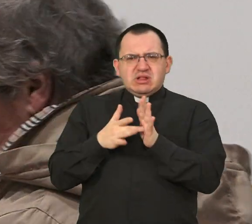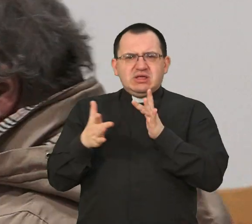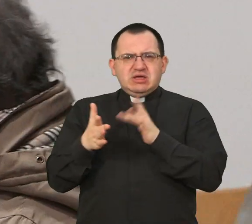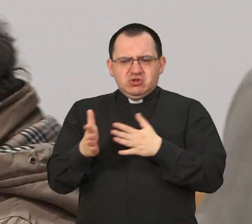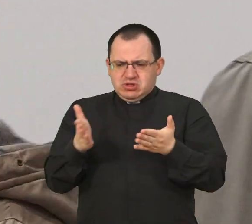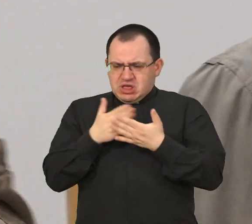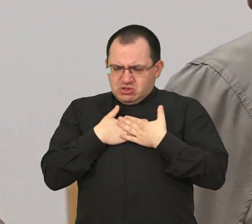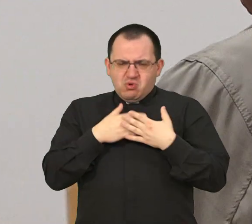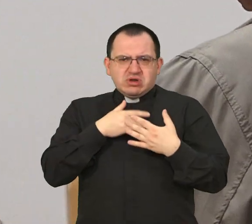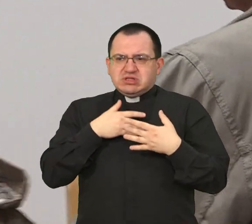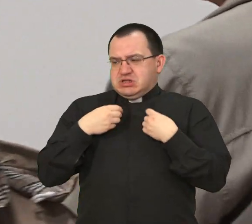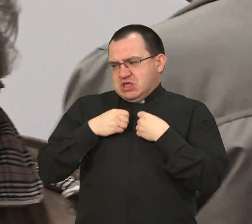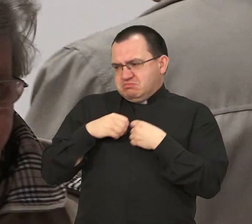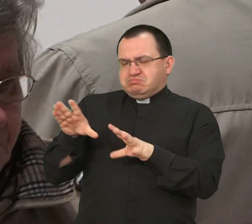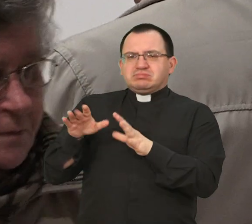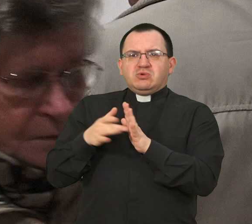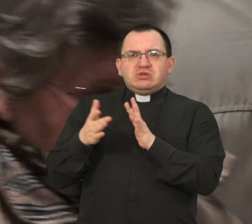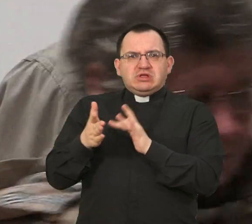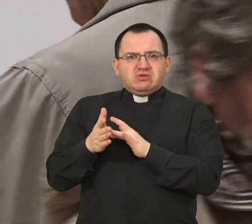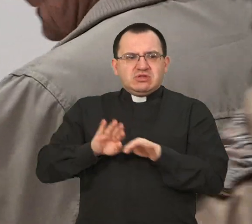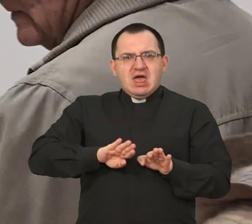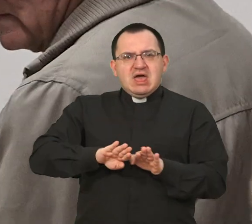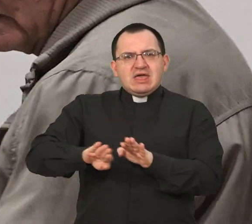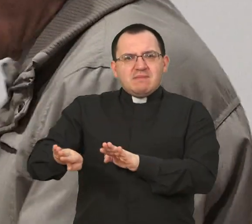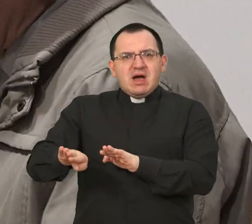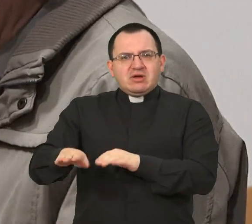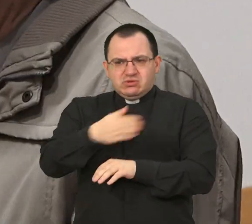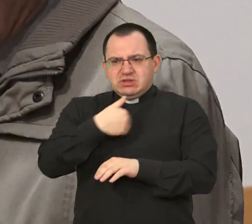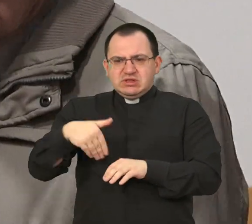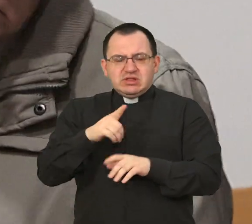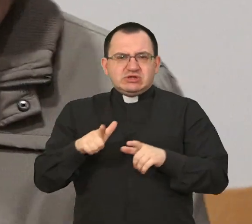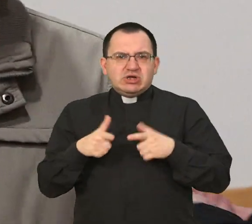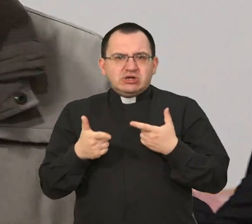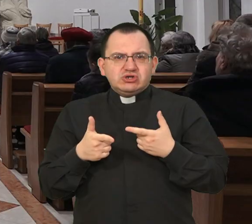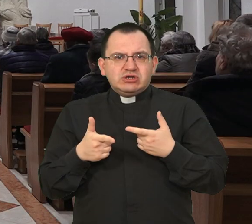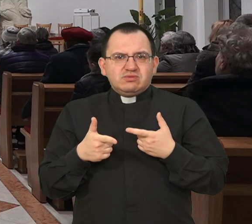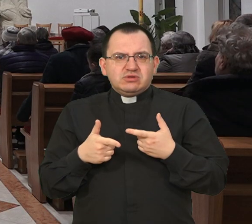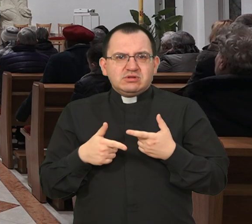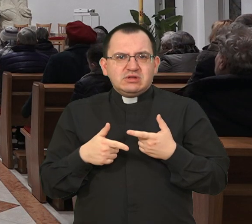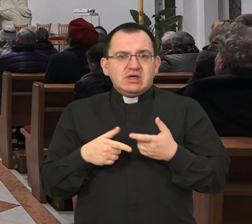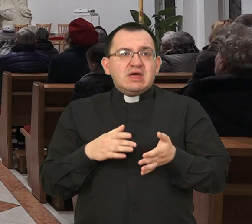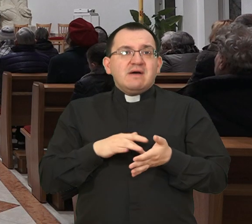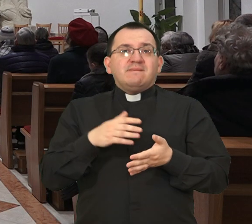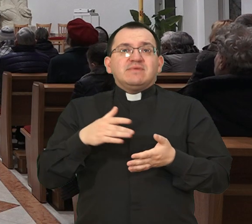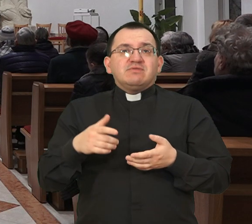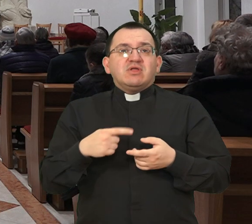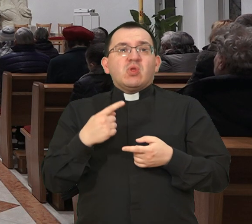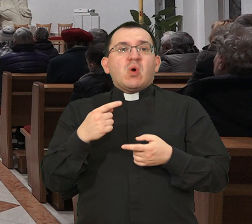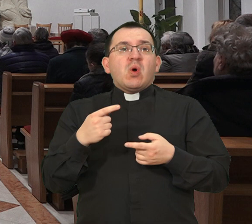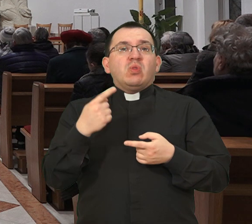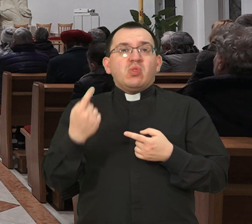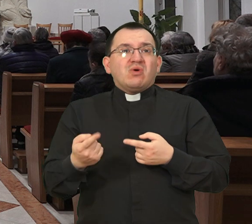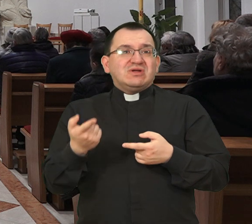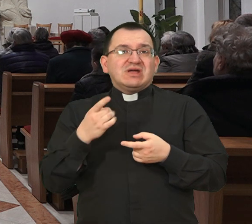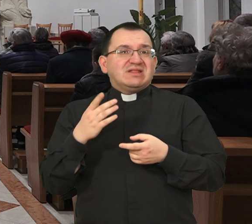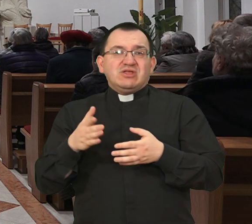njegovu ljubav i na taj način ga odstranili iz svojega života, pa sve do onoga trenutka kada su ga i u potpunosti